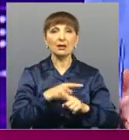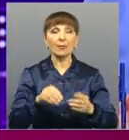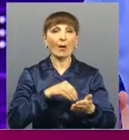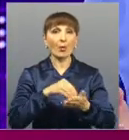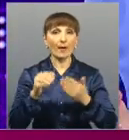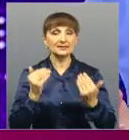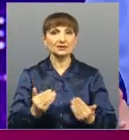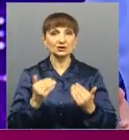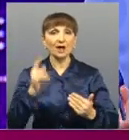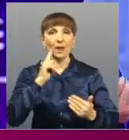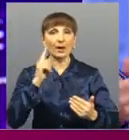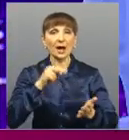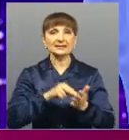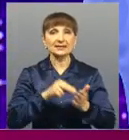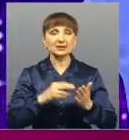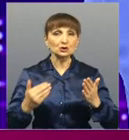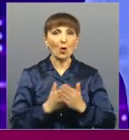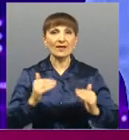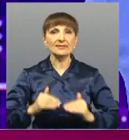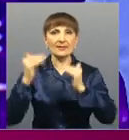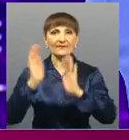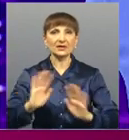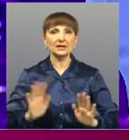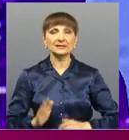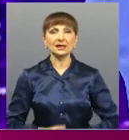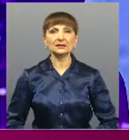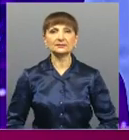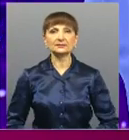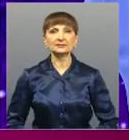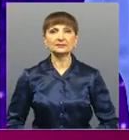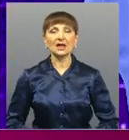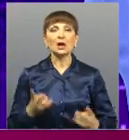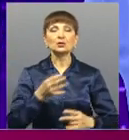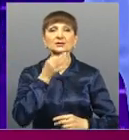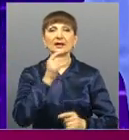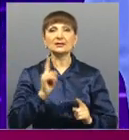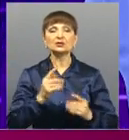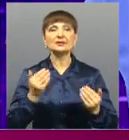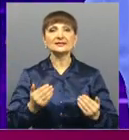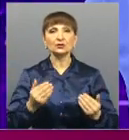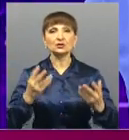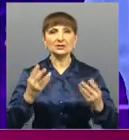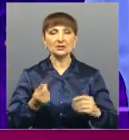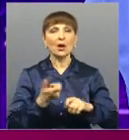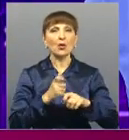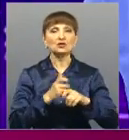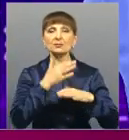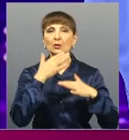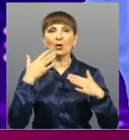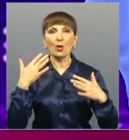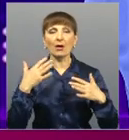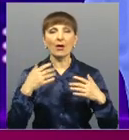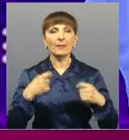покупать сейчас, пока цены снова не выросли? Ну, надо отметить, что на сегодняшний день очень много